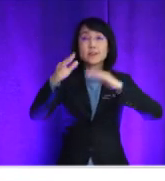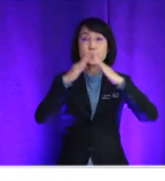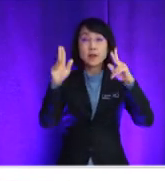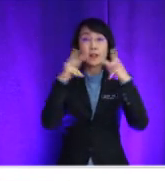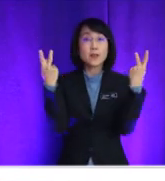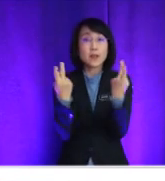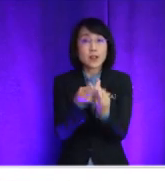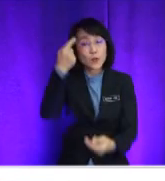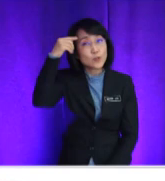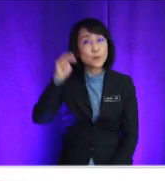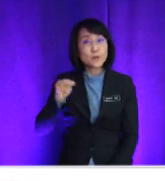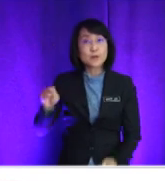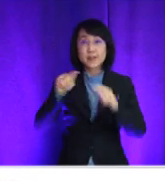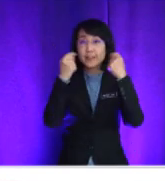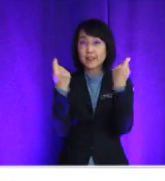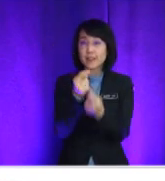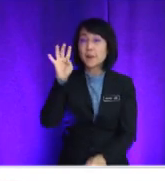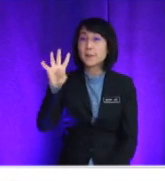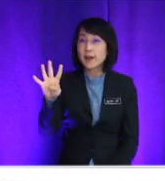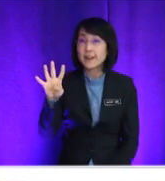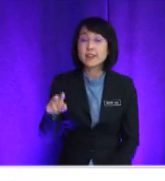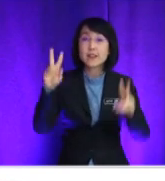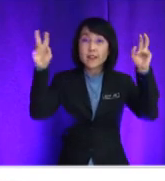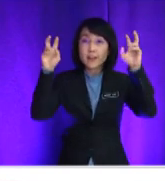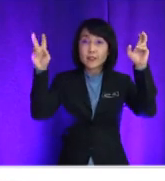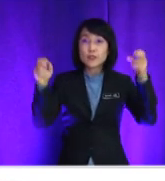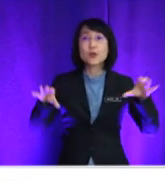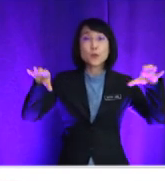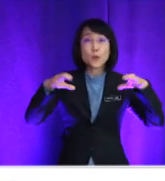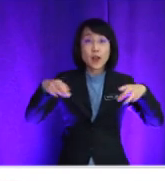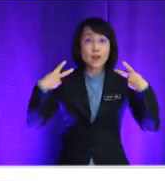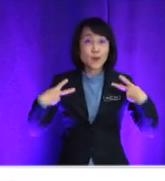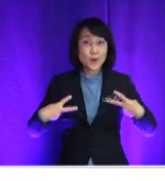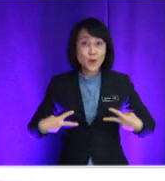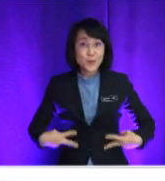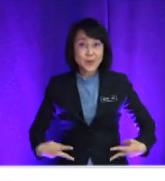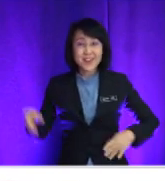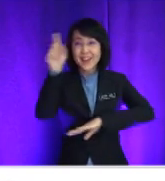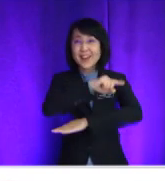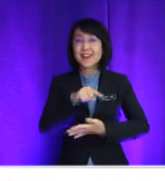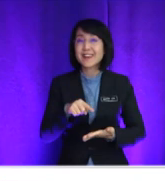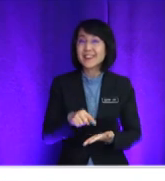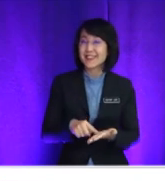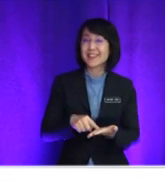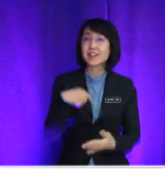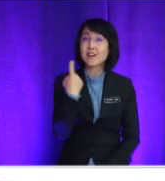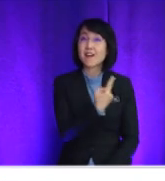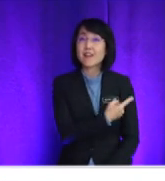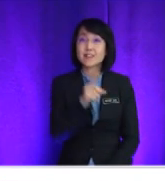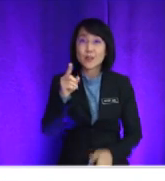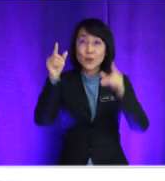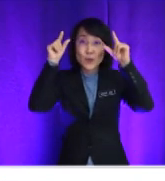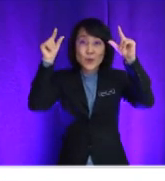tangga untuk murid-murid 4 dengan kacanya penghasilan rompi ya hari ini di studio kita ada seorang guru